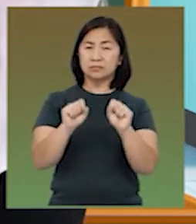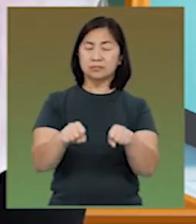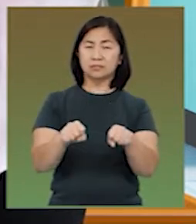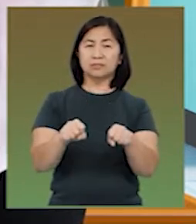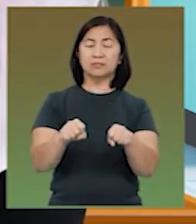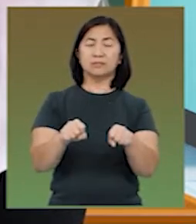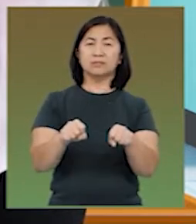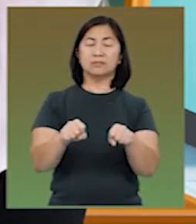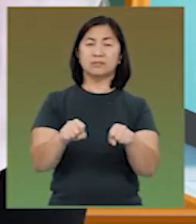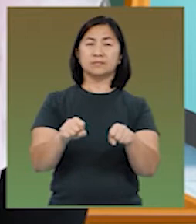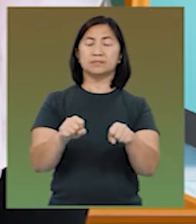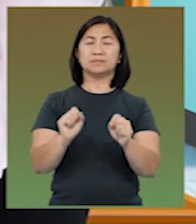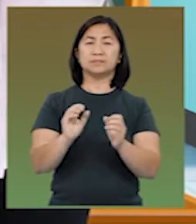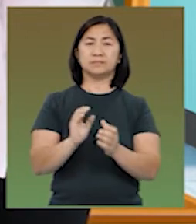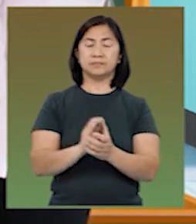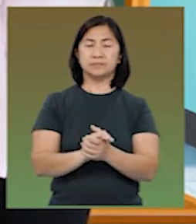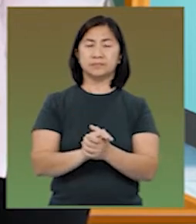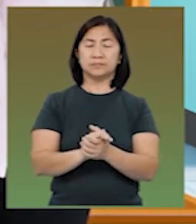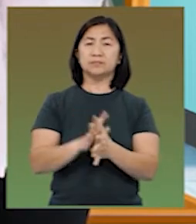of capacity.